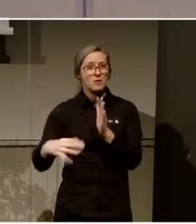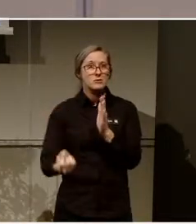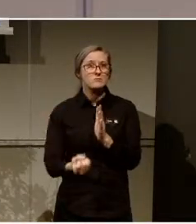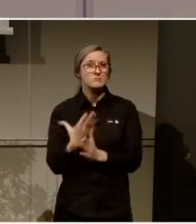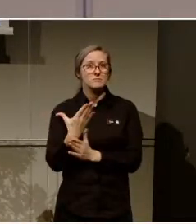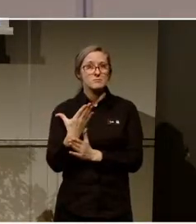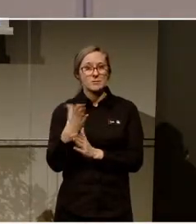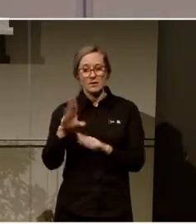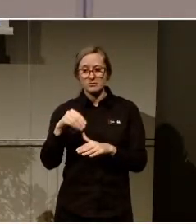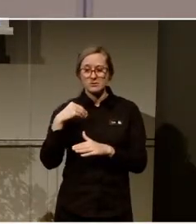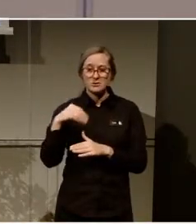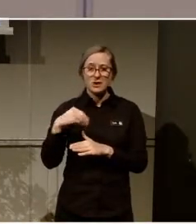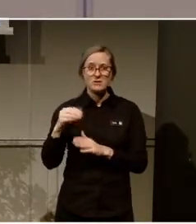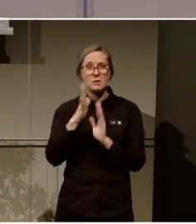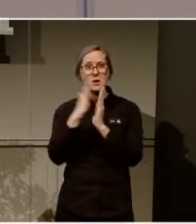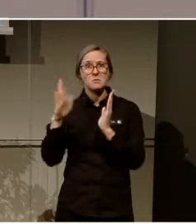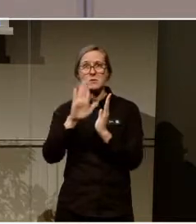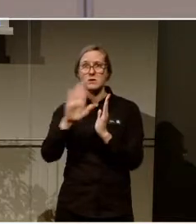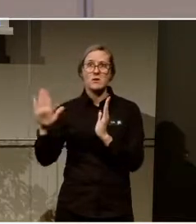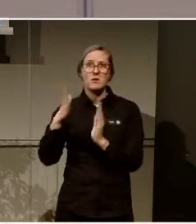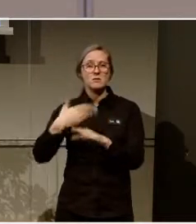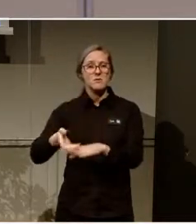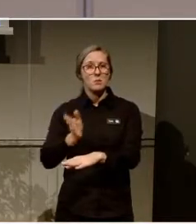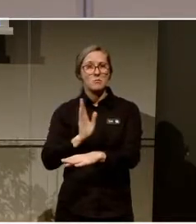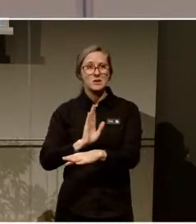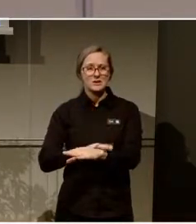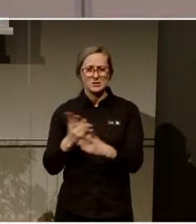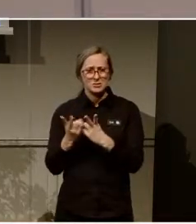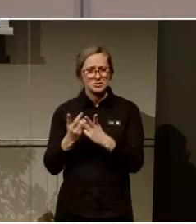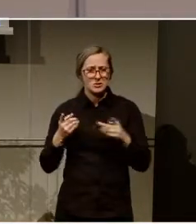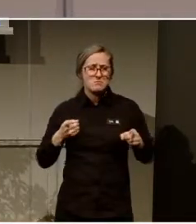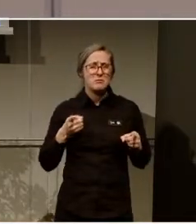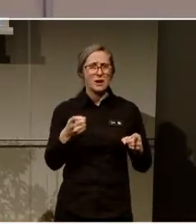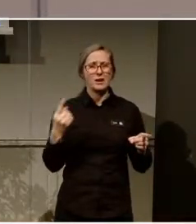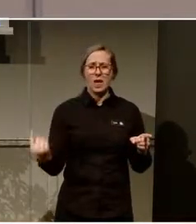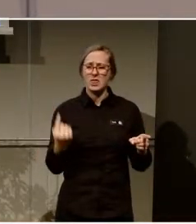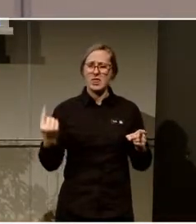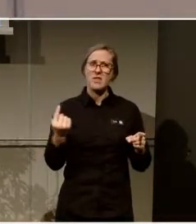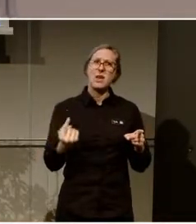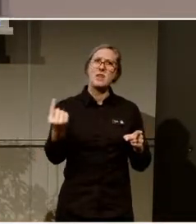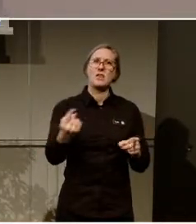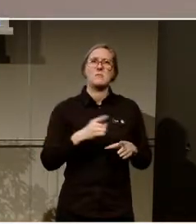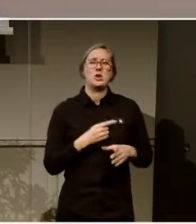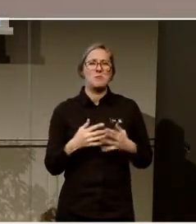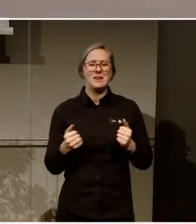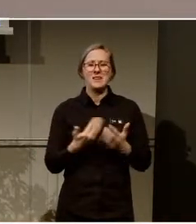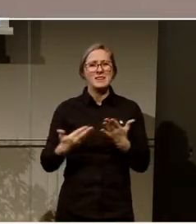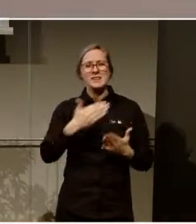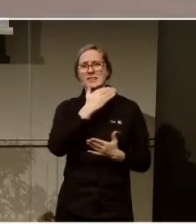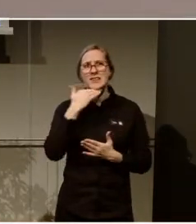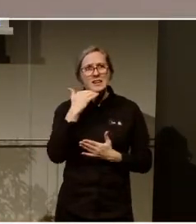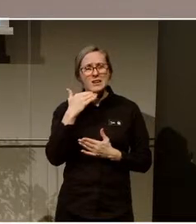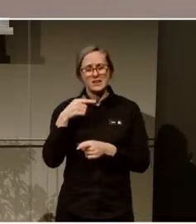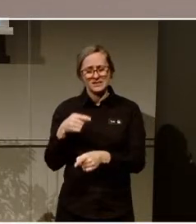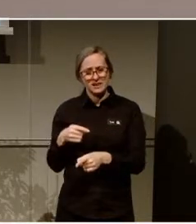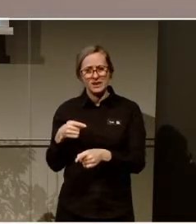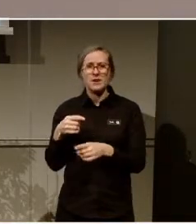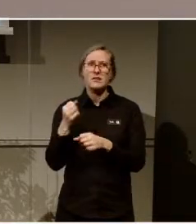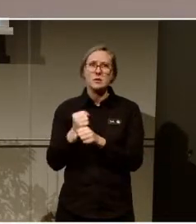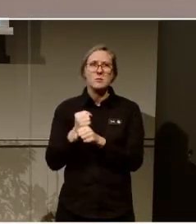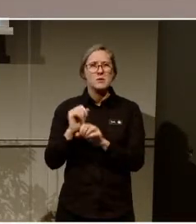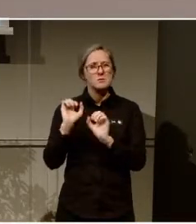satsningar på bibliotekarisk kompetens. Så en hel del pågår, men det är inte tillräckligt. Arbetet behöver